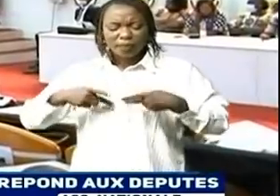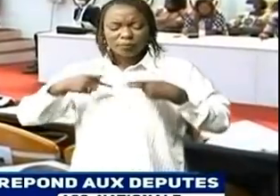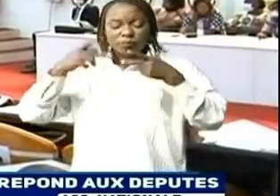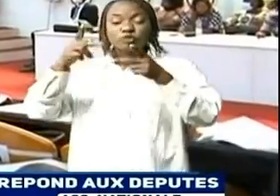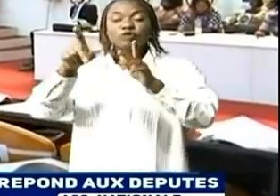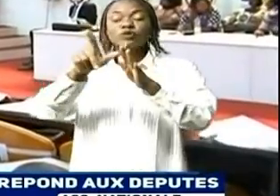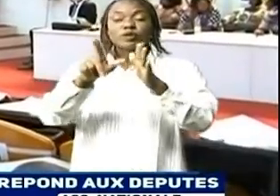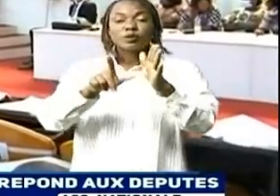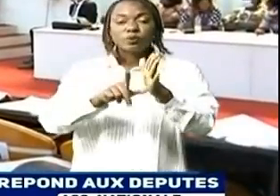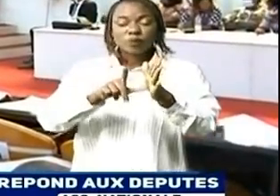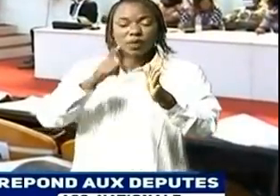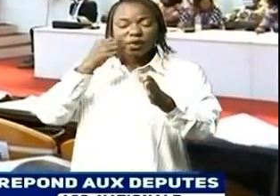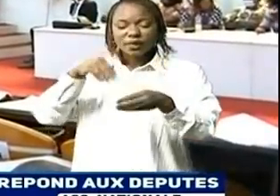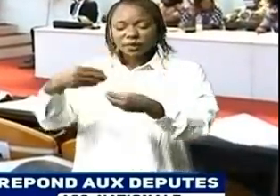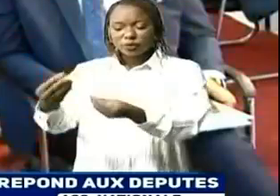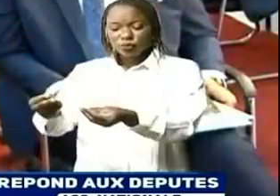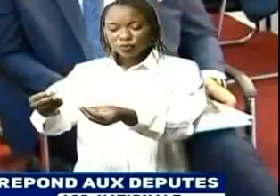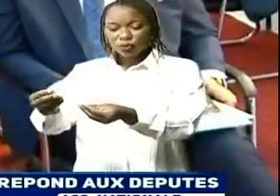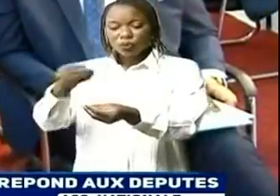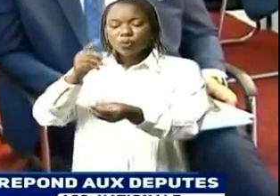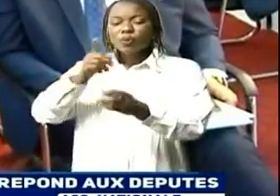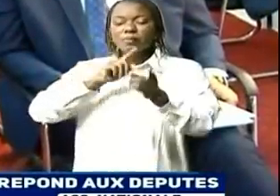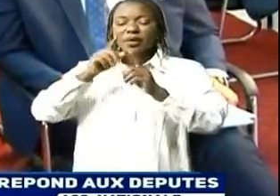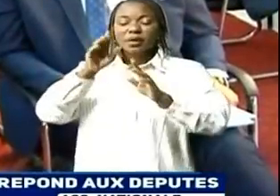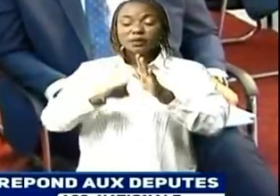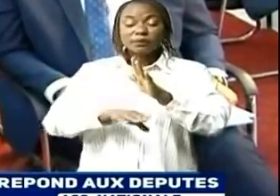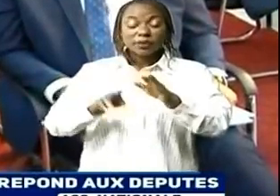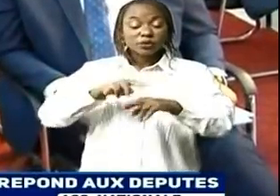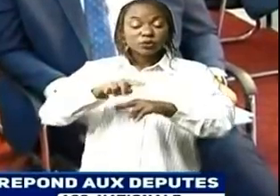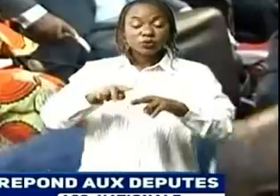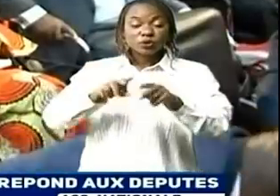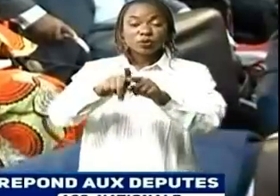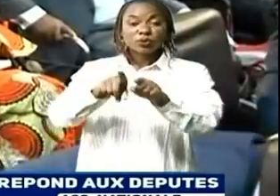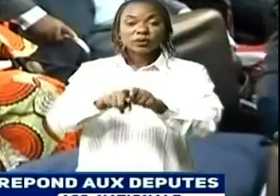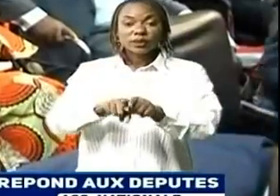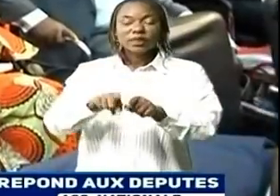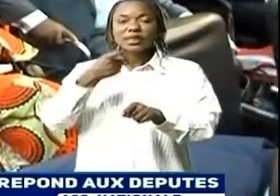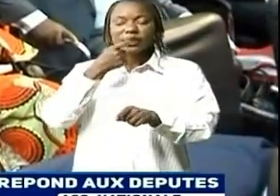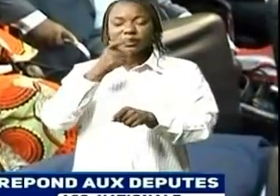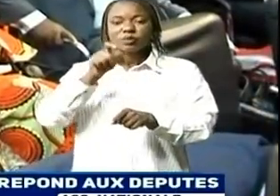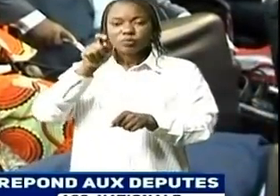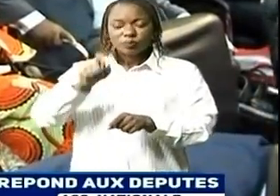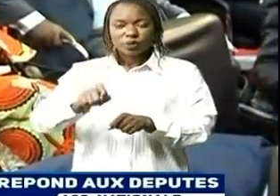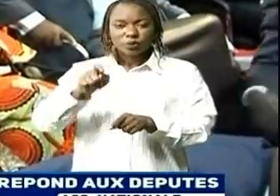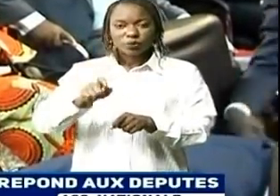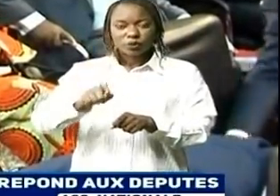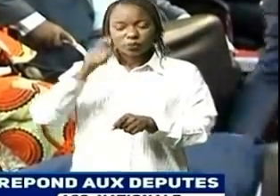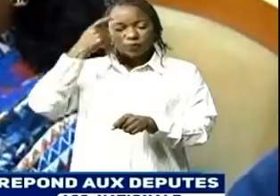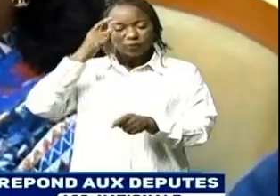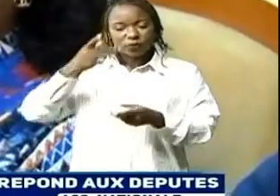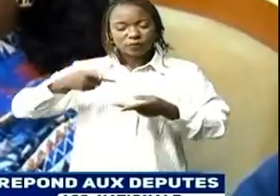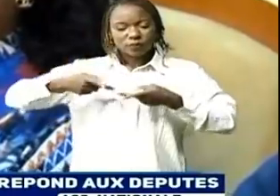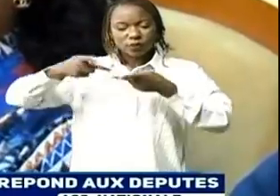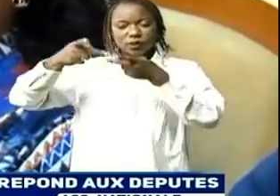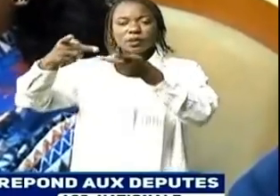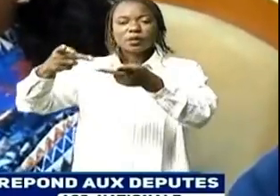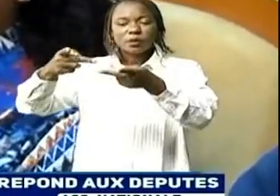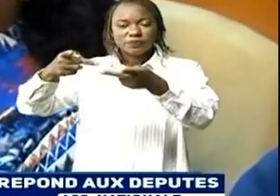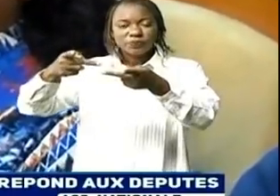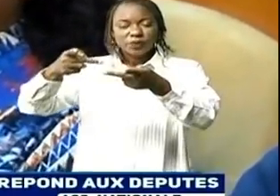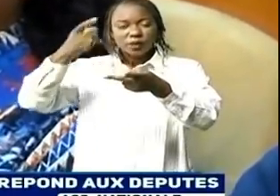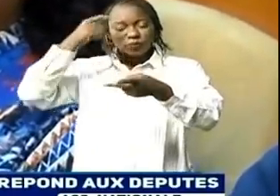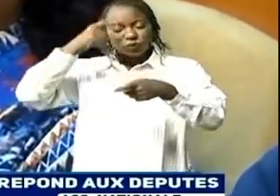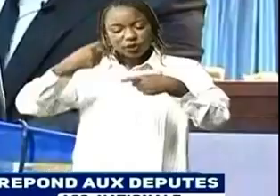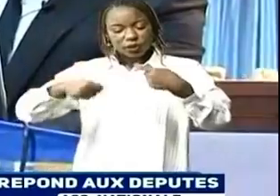loi déposée à la Chambre basse du Parlement pour cette fin utile, a eu à présenter à la plénière l'économie générale de